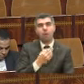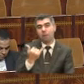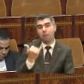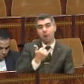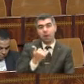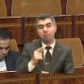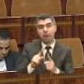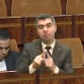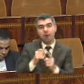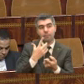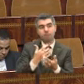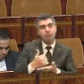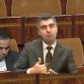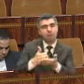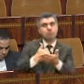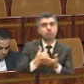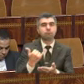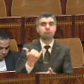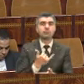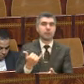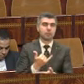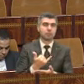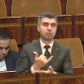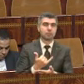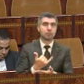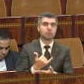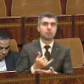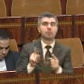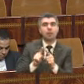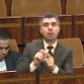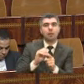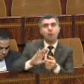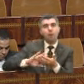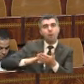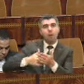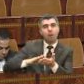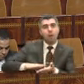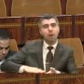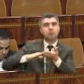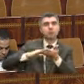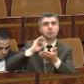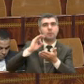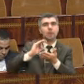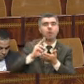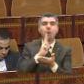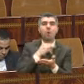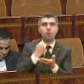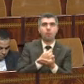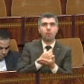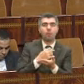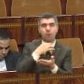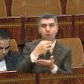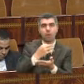تحفظ الكرامة ديالهم، لأن حفظ الكرامة ديال المواطنين فيه حفظ لهيبة الدولة، ونتمنى أن